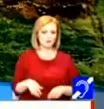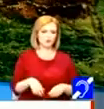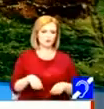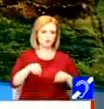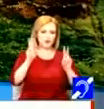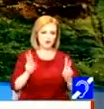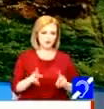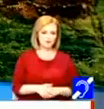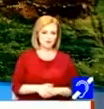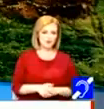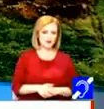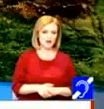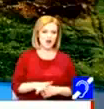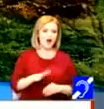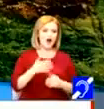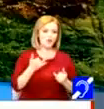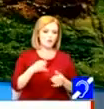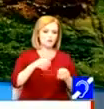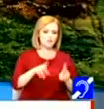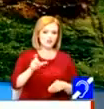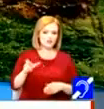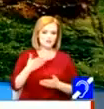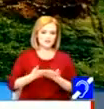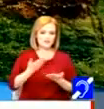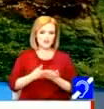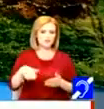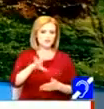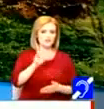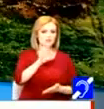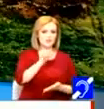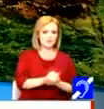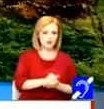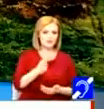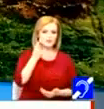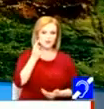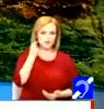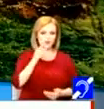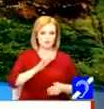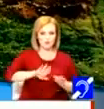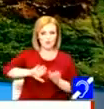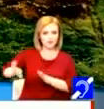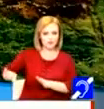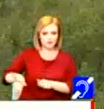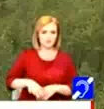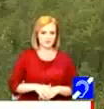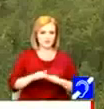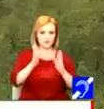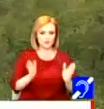recomandă apicultorilor să reamplaseze stupii cu albine la o distanță de 10 km de zonele prelucrate.